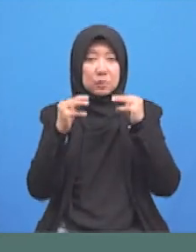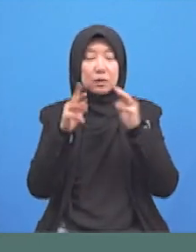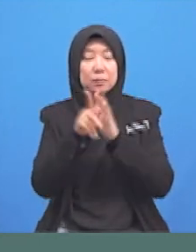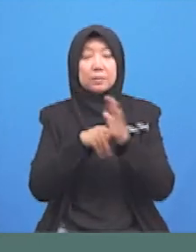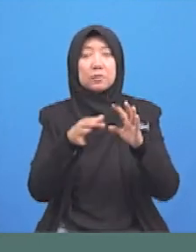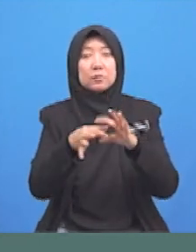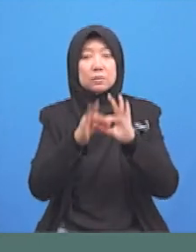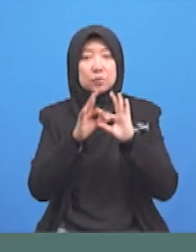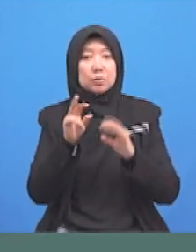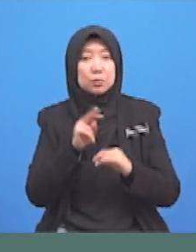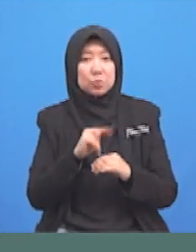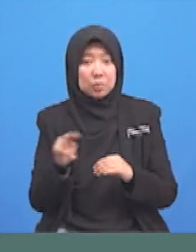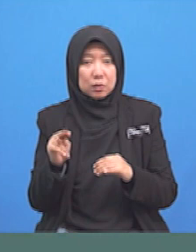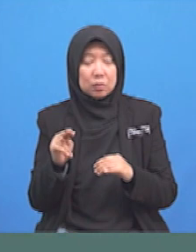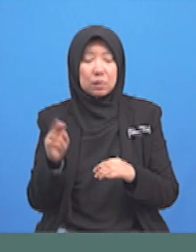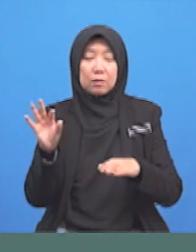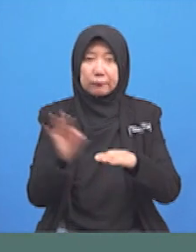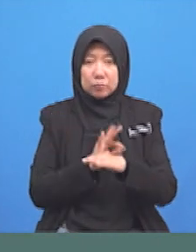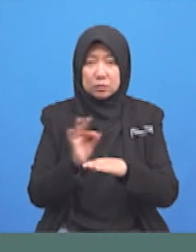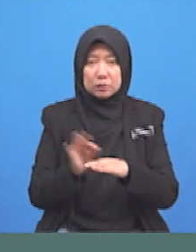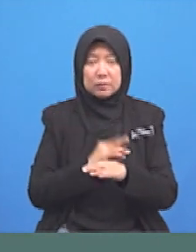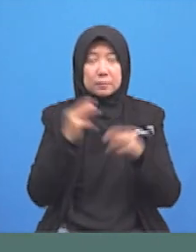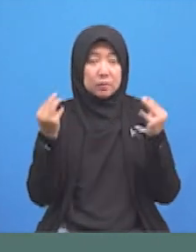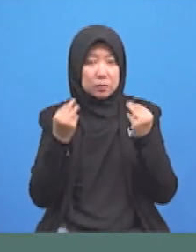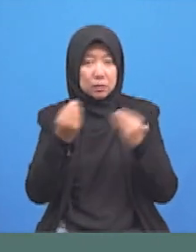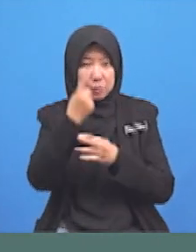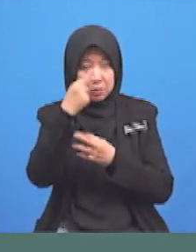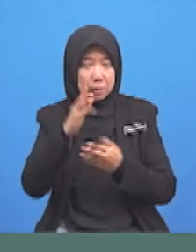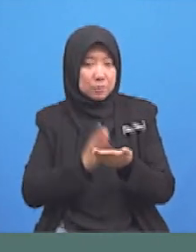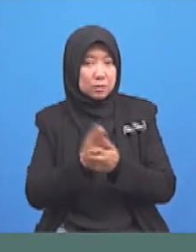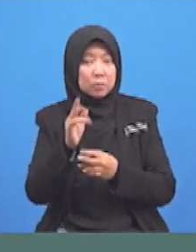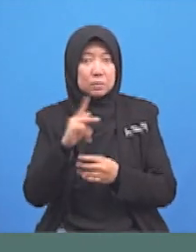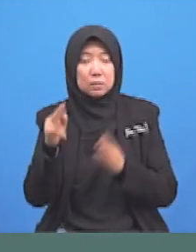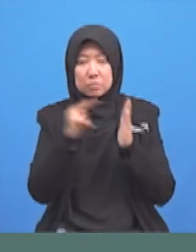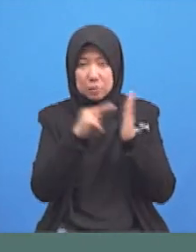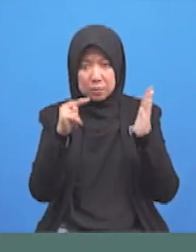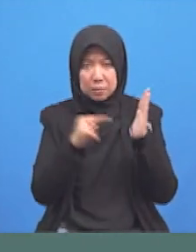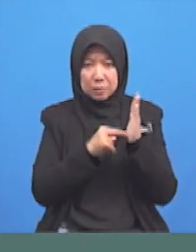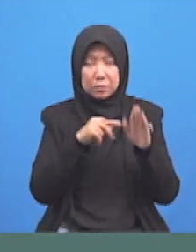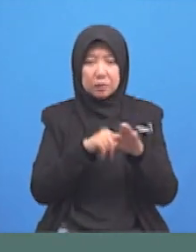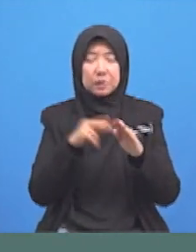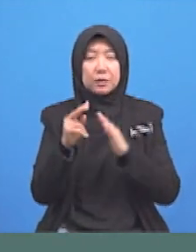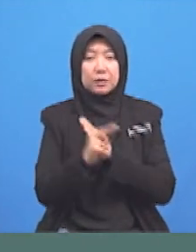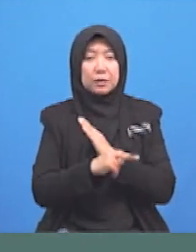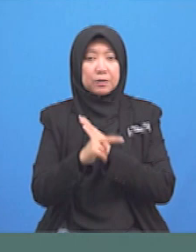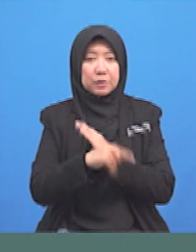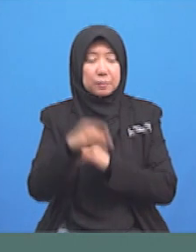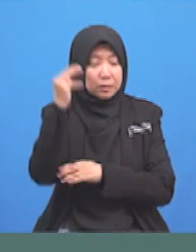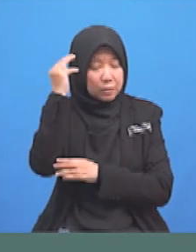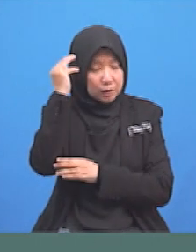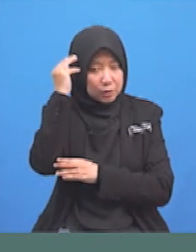Persekutuan. Fungsi majlis ini ialah meluluskan undang-undang di Negeri-Negeri Melayu